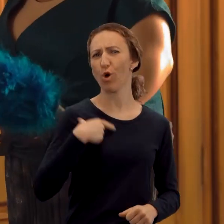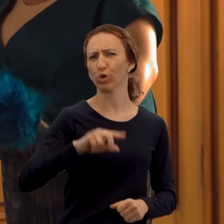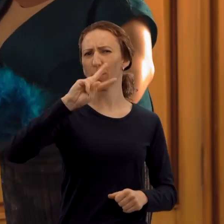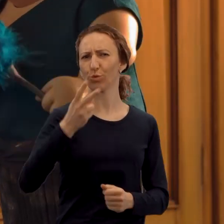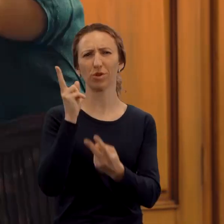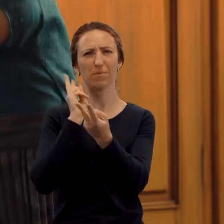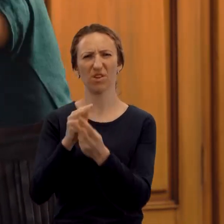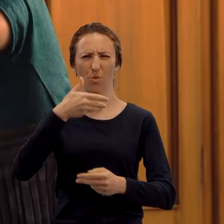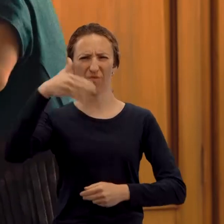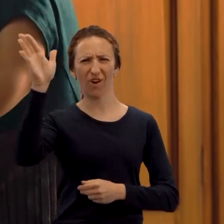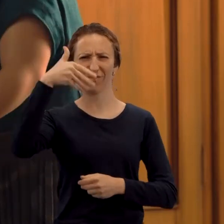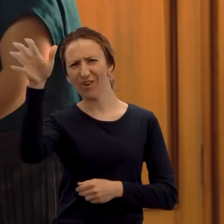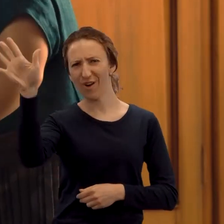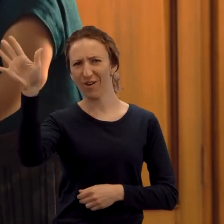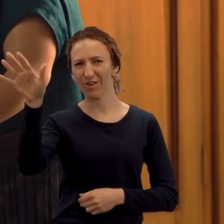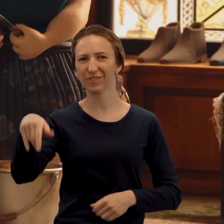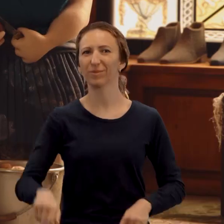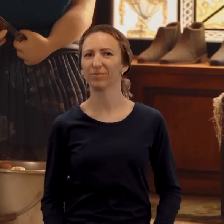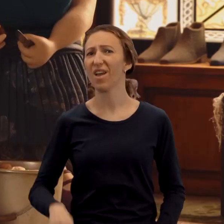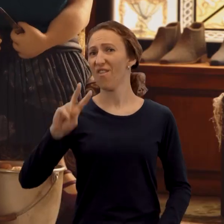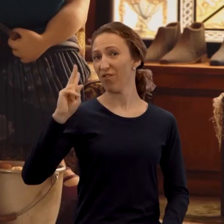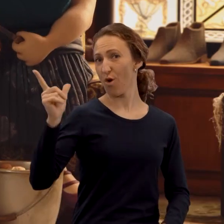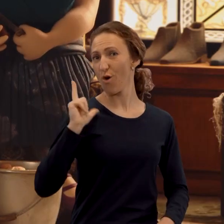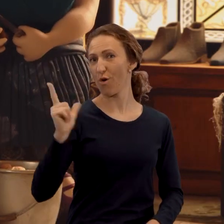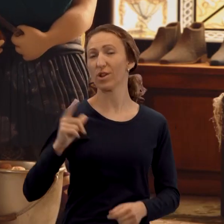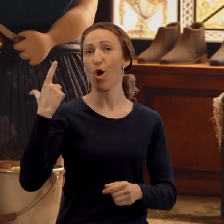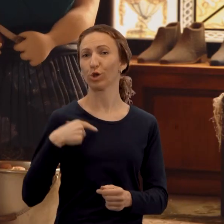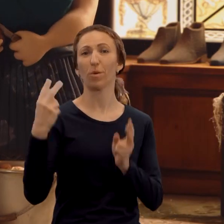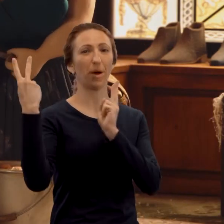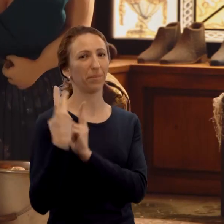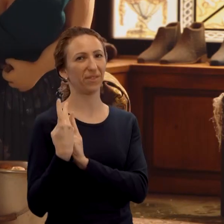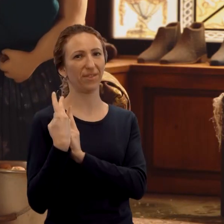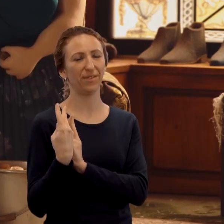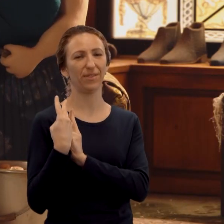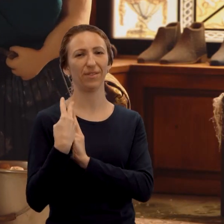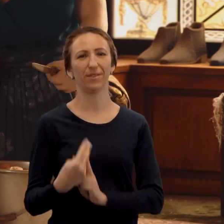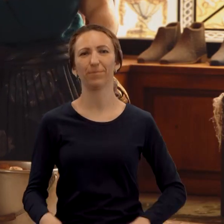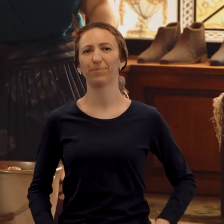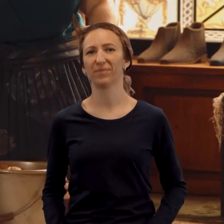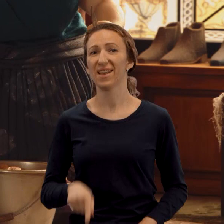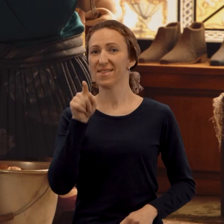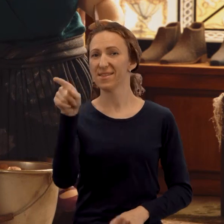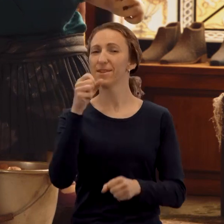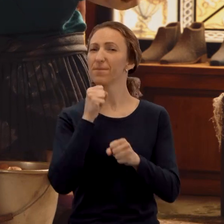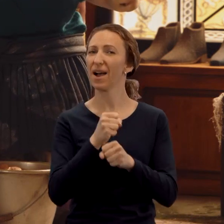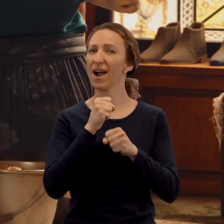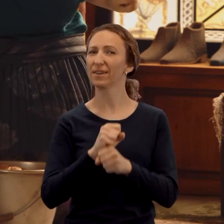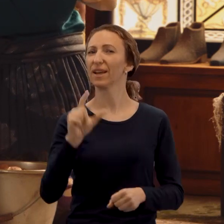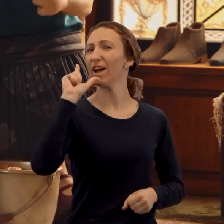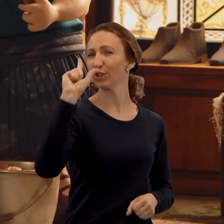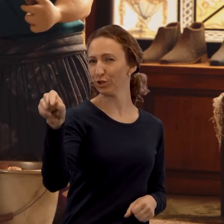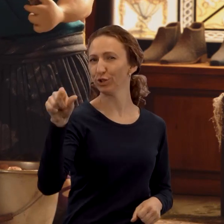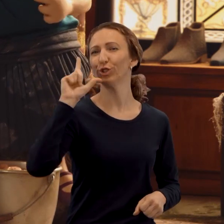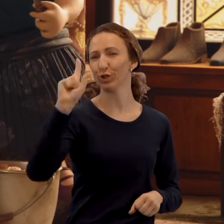odsuń Ty są w torze Z obowtórami obie jesteście Lepiej do pracy